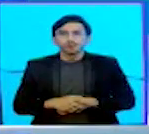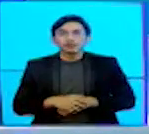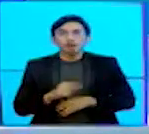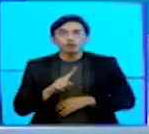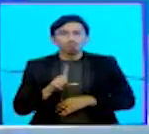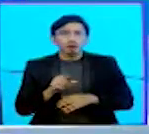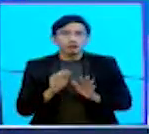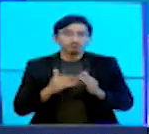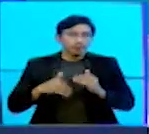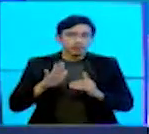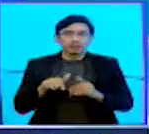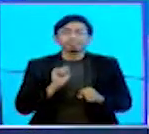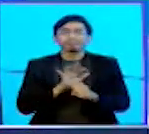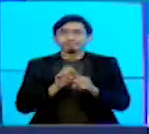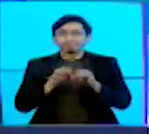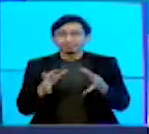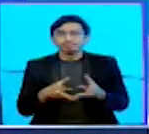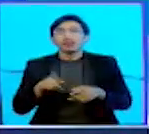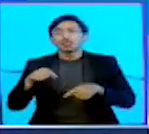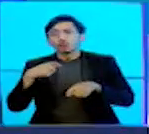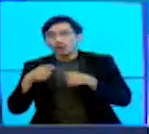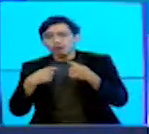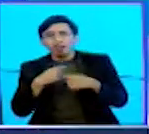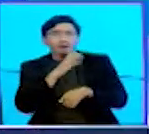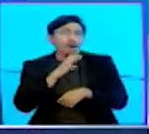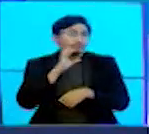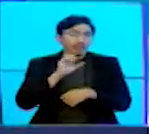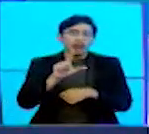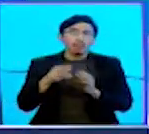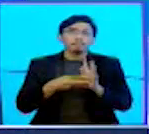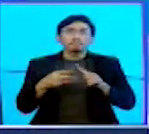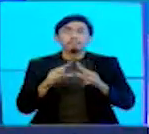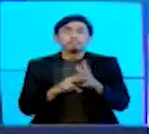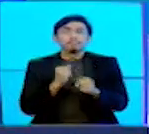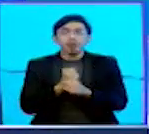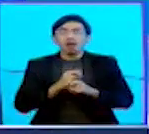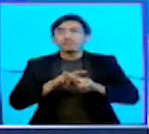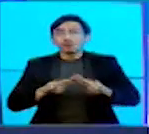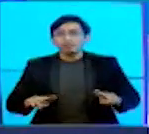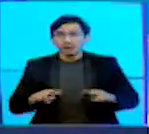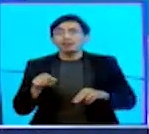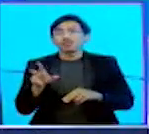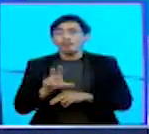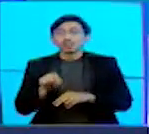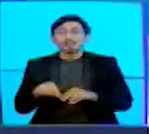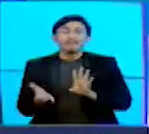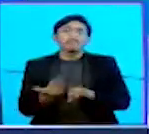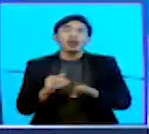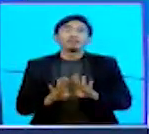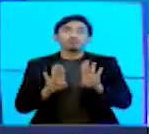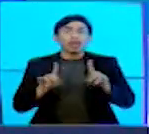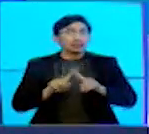lebih dari satu bulan ditutup akibat pandemic fitnatin restoran dan kafe di kawasan Lembang Bandung Barat Jawa Barat kembali dibuka